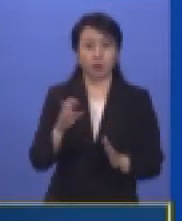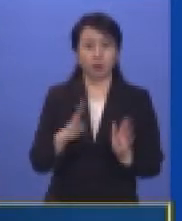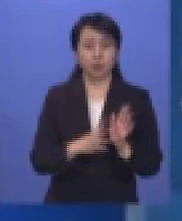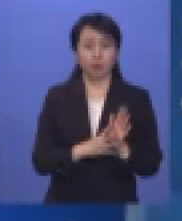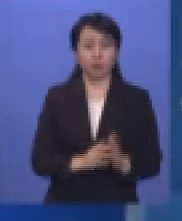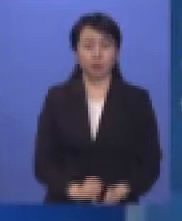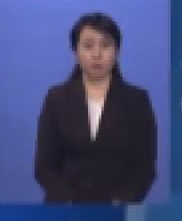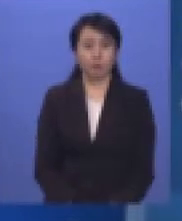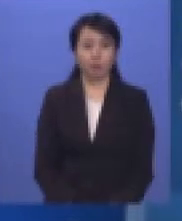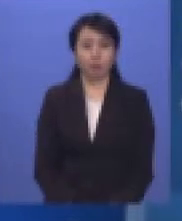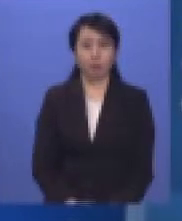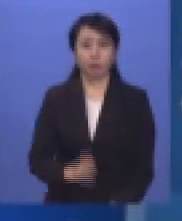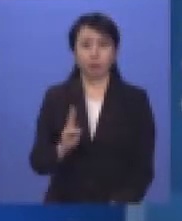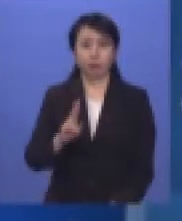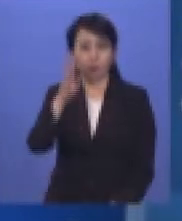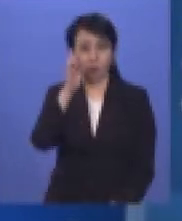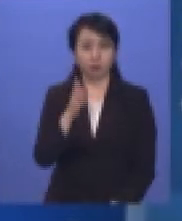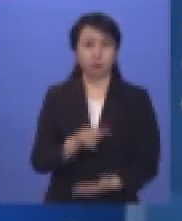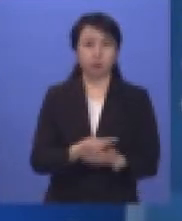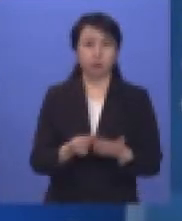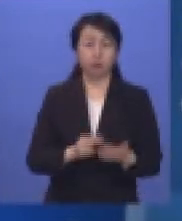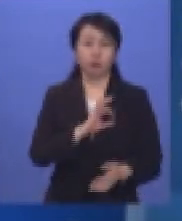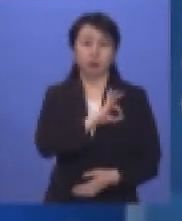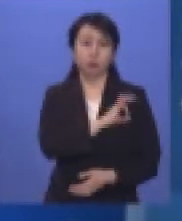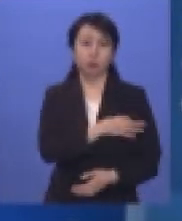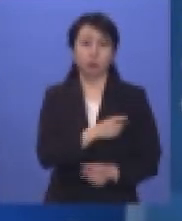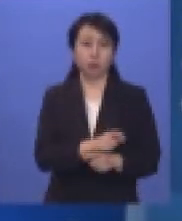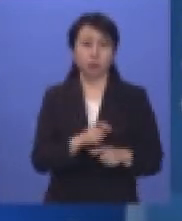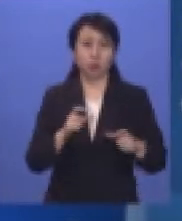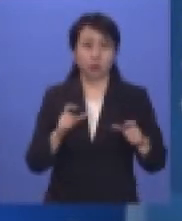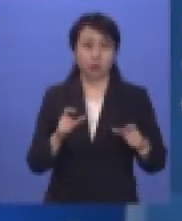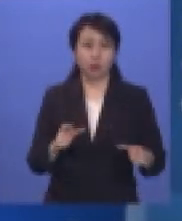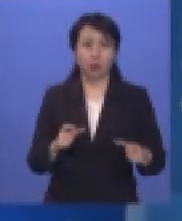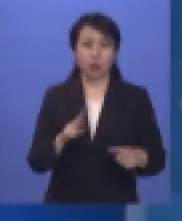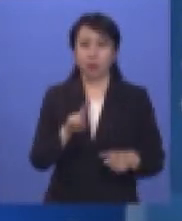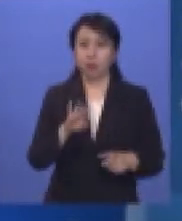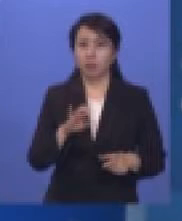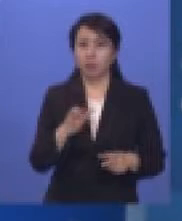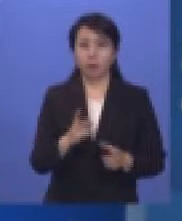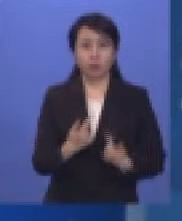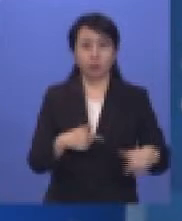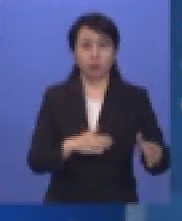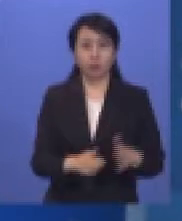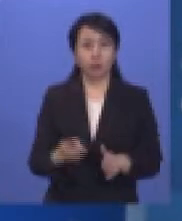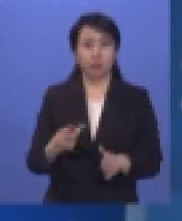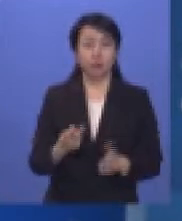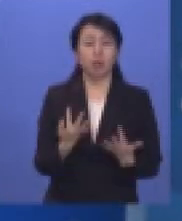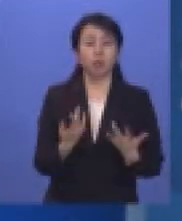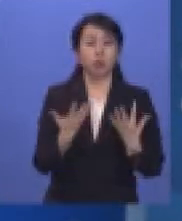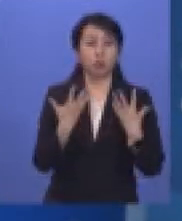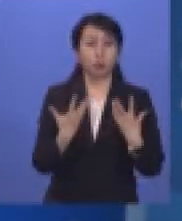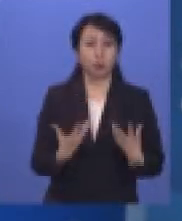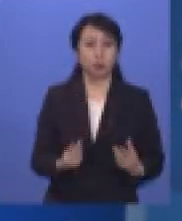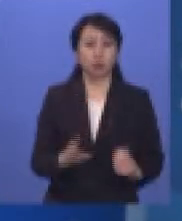309. О том, как осуществить государственную регистрацию юридических лиц, являющихся некоммерческими